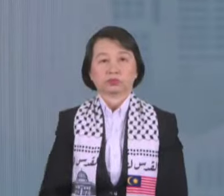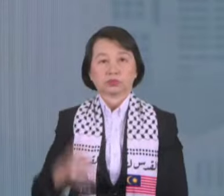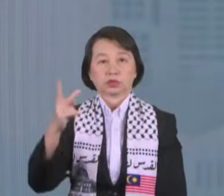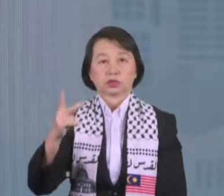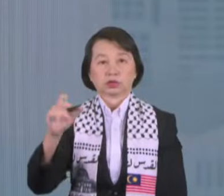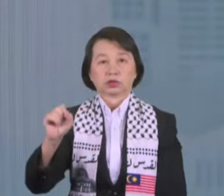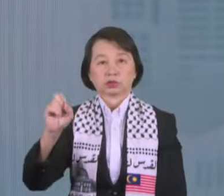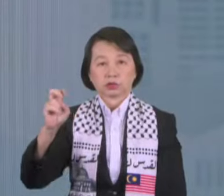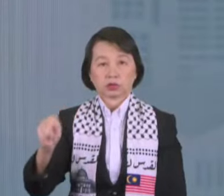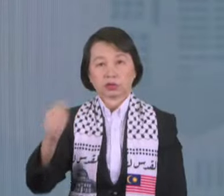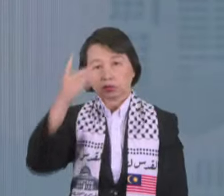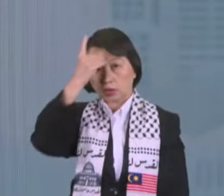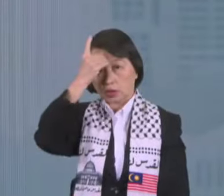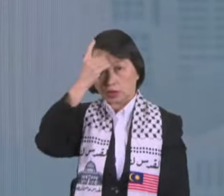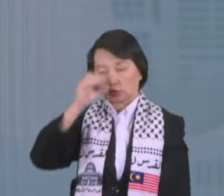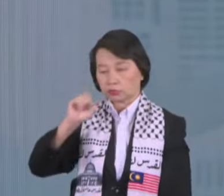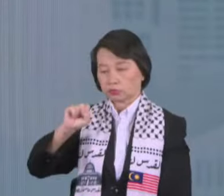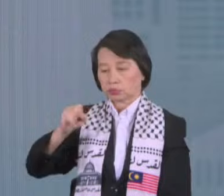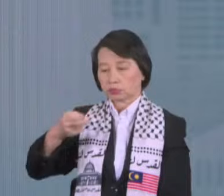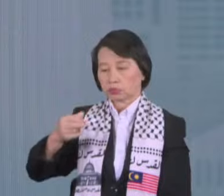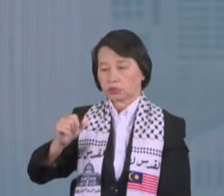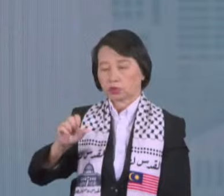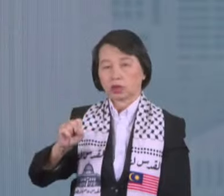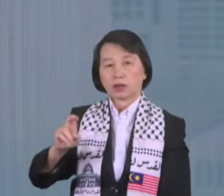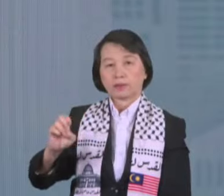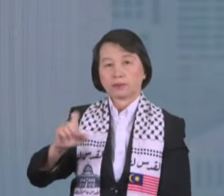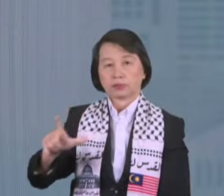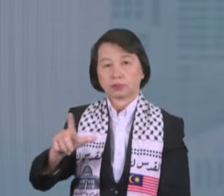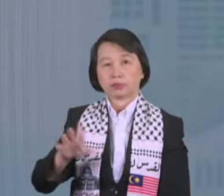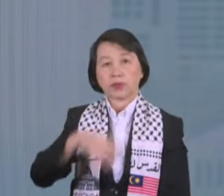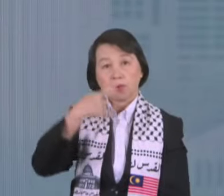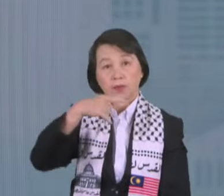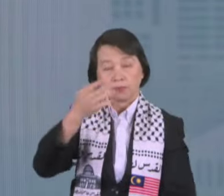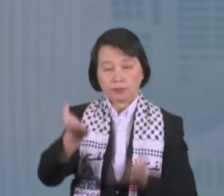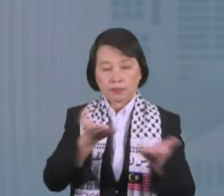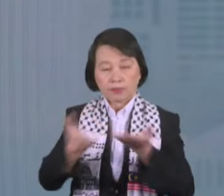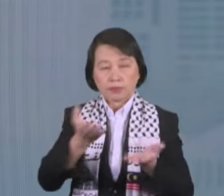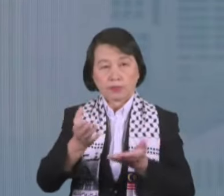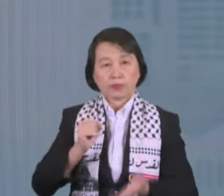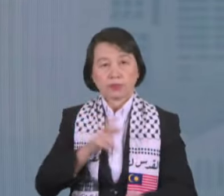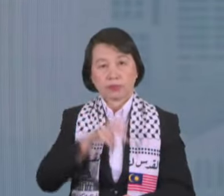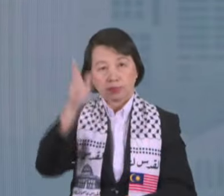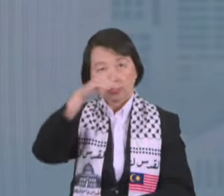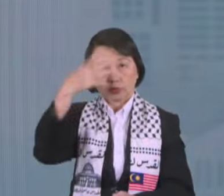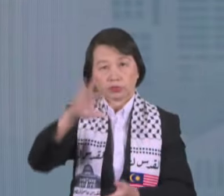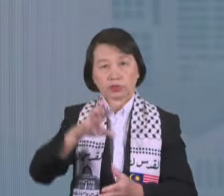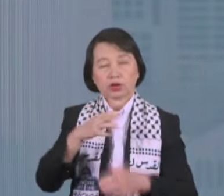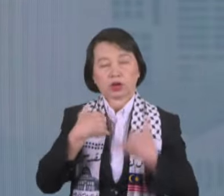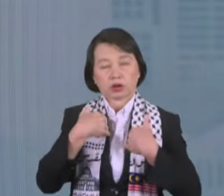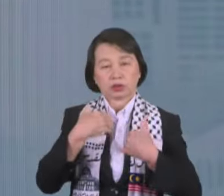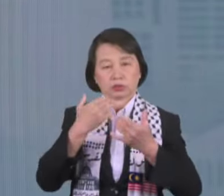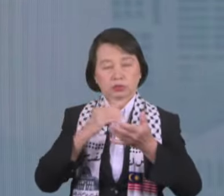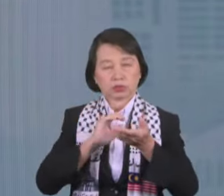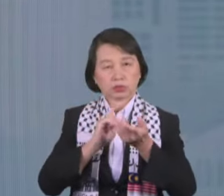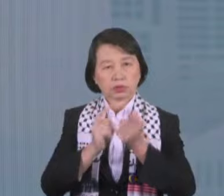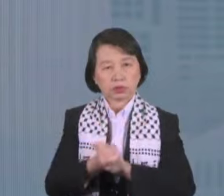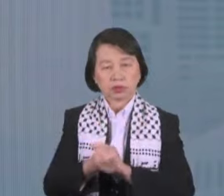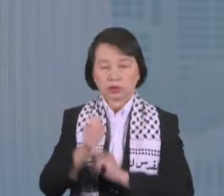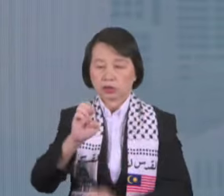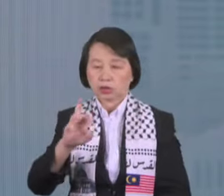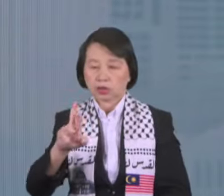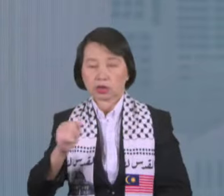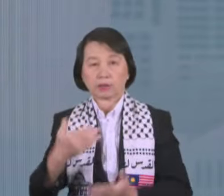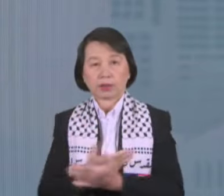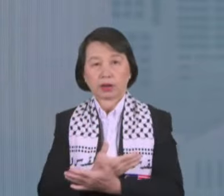Ketua Setiausaha Negara Datuk Seri Shamsul Azri Abu Bakar menyifatkan perkhidmatan awam Malaysia kini telah memasuki era baharu. Jelas